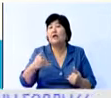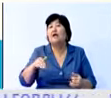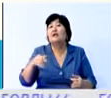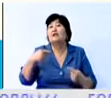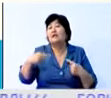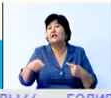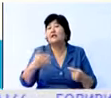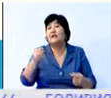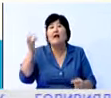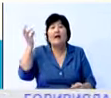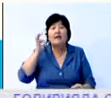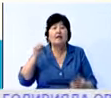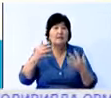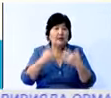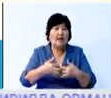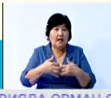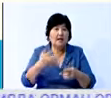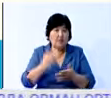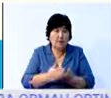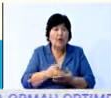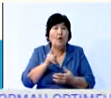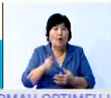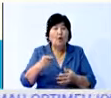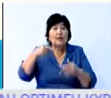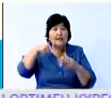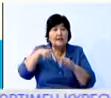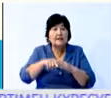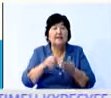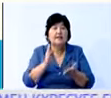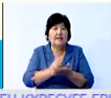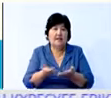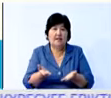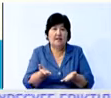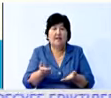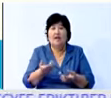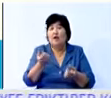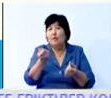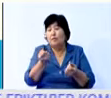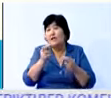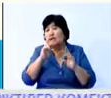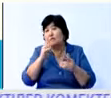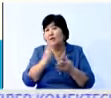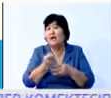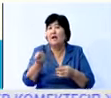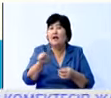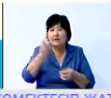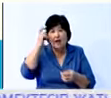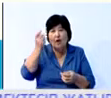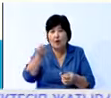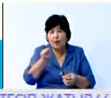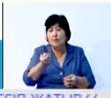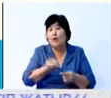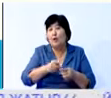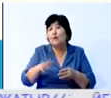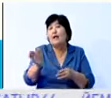жаңағы германский агрегат бар. Ол енді ішіндегі жаңағы піспей қалған күрмек